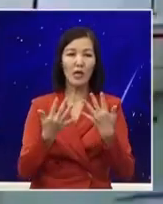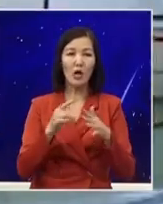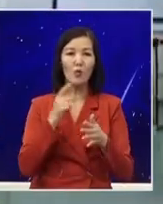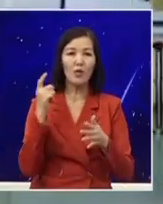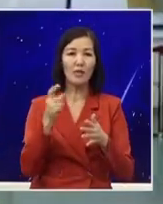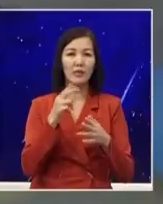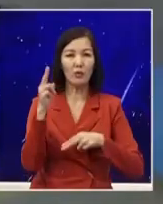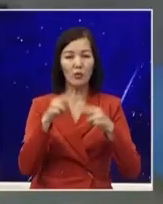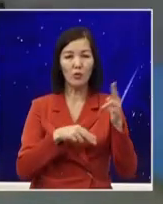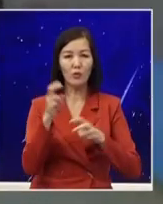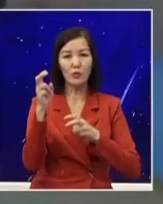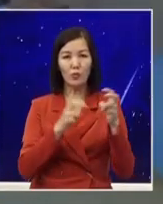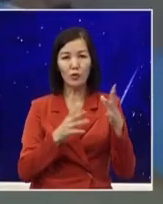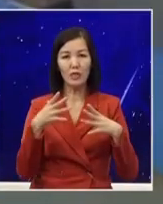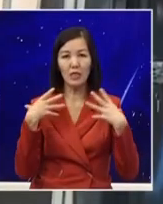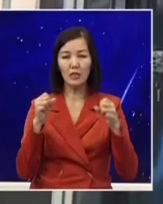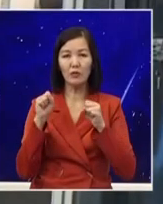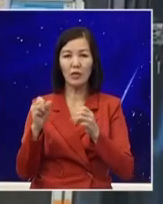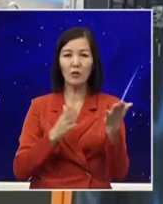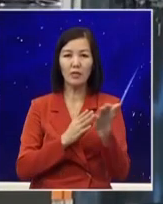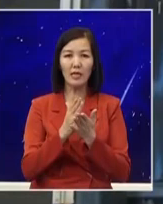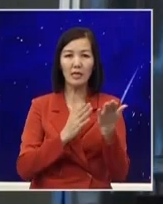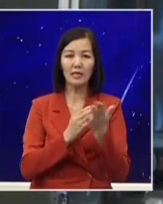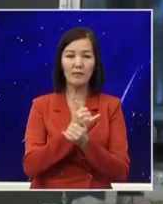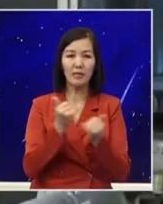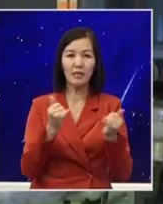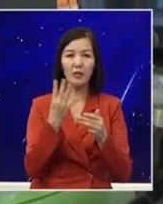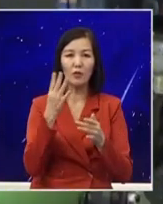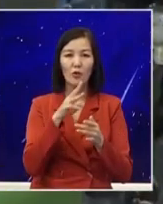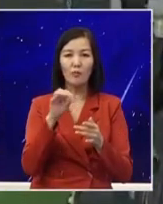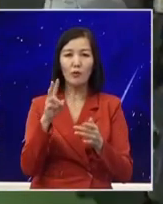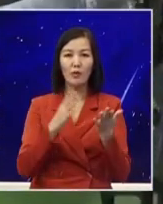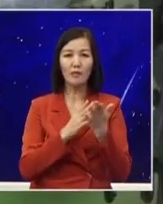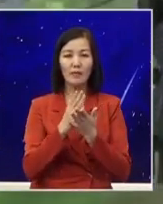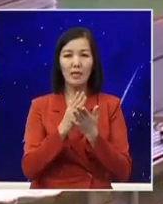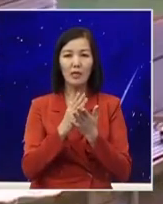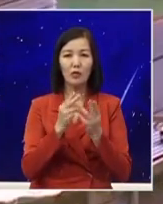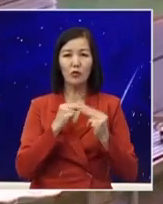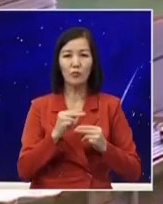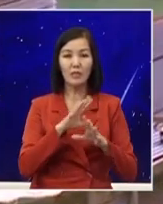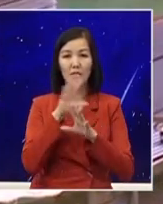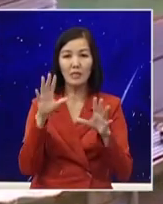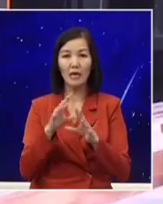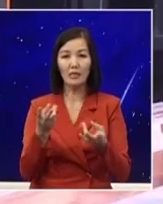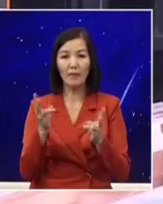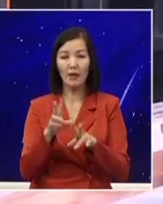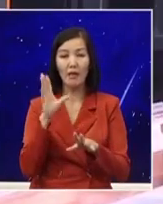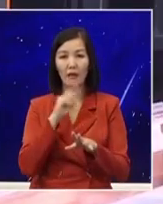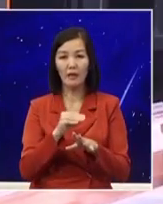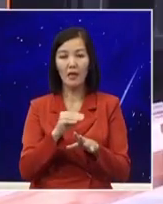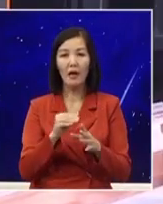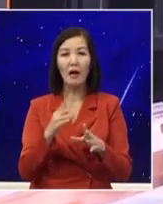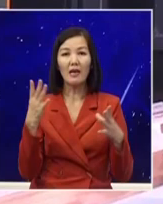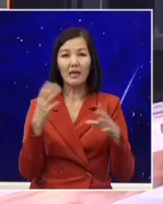ауыл шаруашылығы, құрылыс, өндіріс, денсаулық сақтау салаларында қызмет ететін 4 миллион қызметкер ғана жұмысын сақтап қала